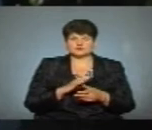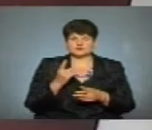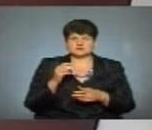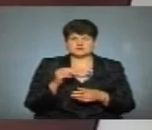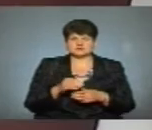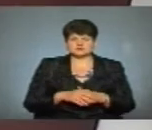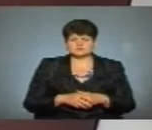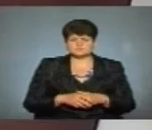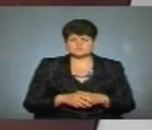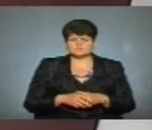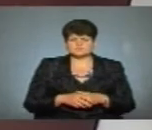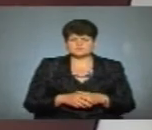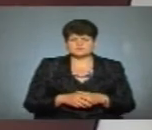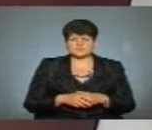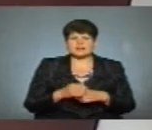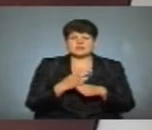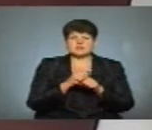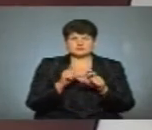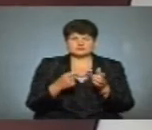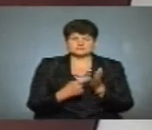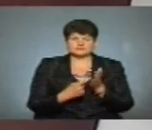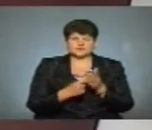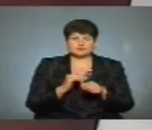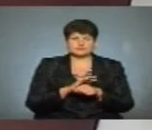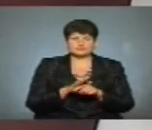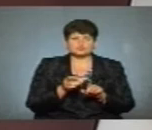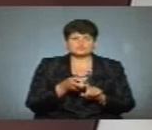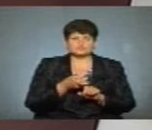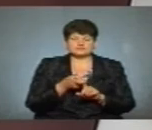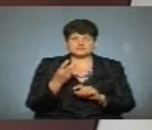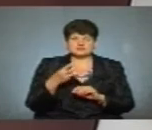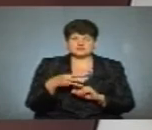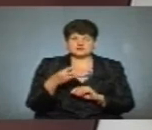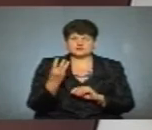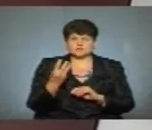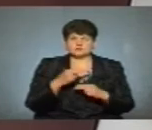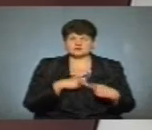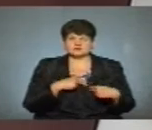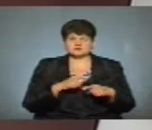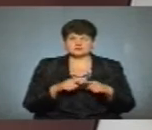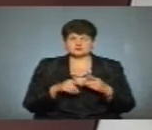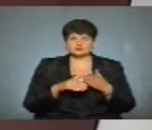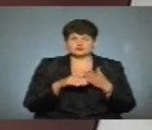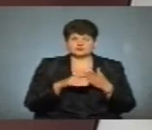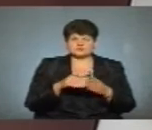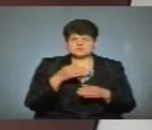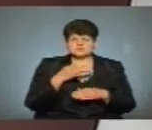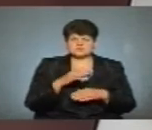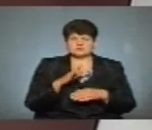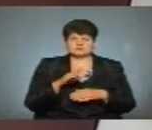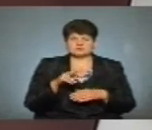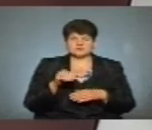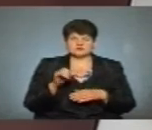1000. Лабораторно підтвердили коронавірусну інфекцію у 33 працівників швидкої допомоги, розповів Володимир